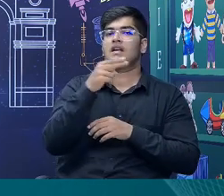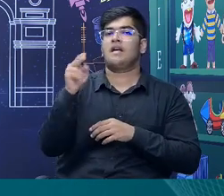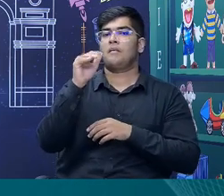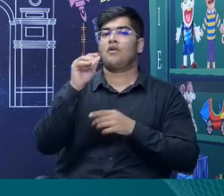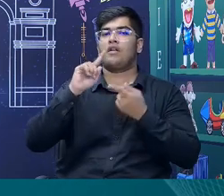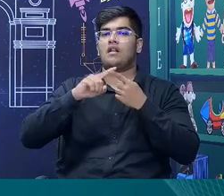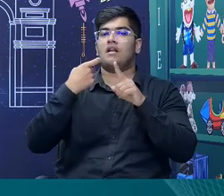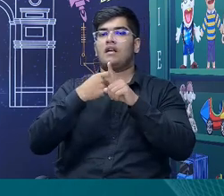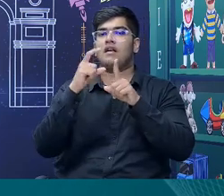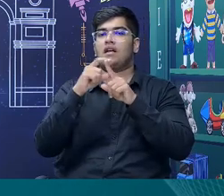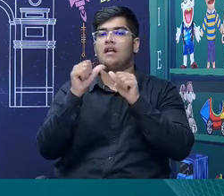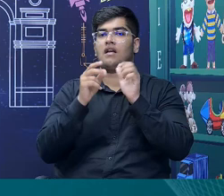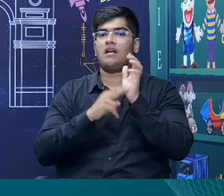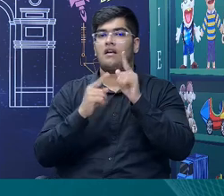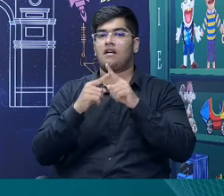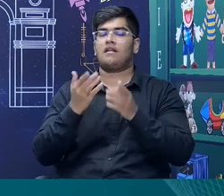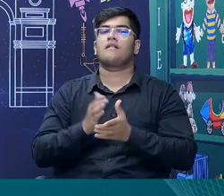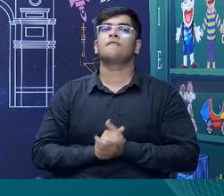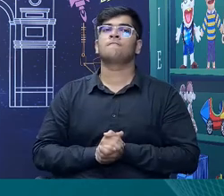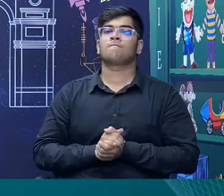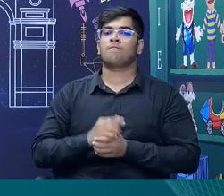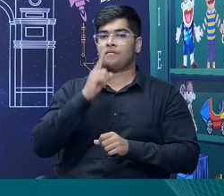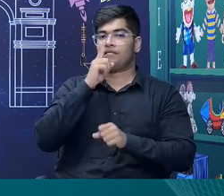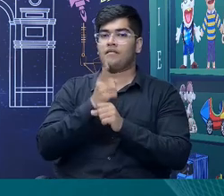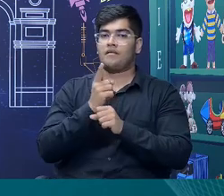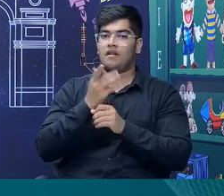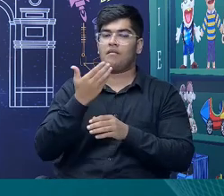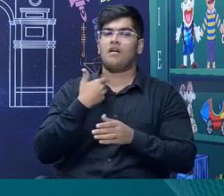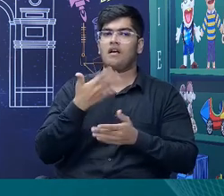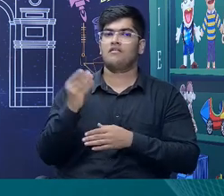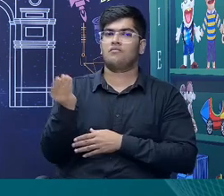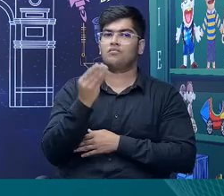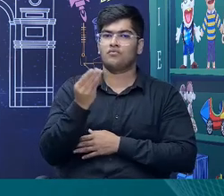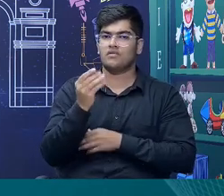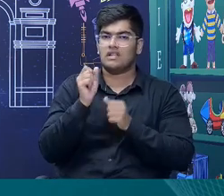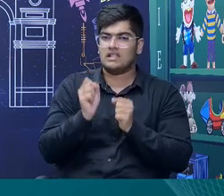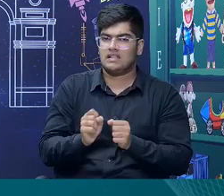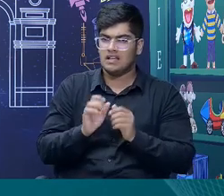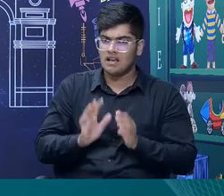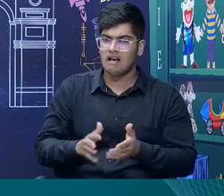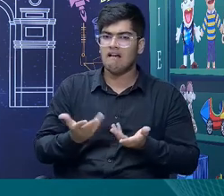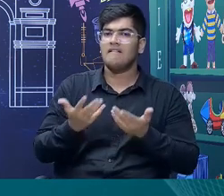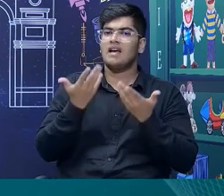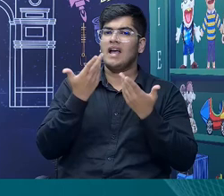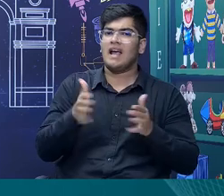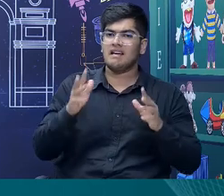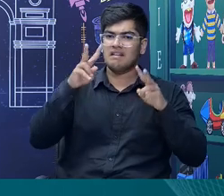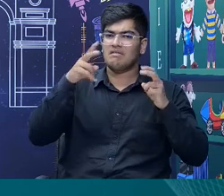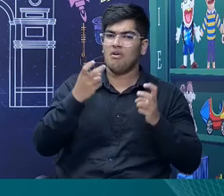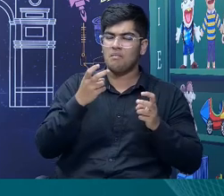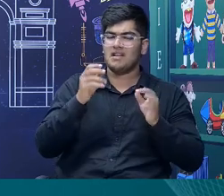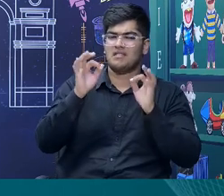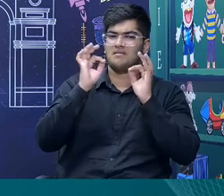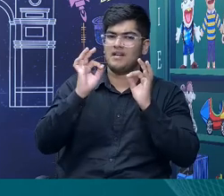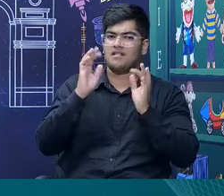बहुत सही और जब भी हम पूजा कर रहे हैं बैठने हैं किसी भी ऑक्शन पे